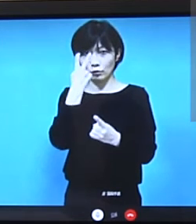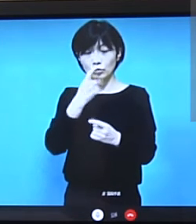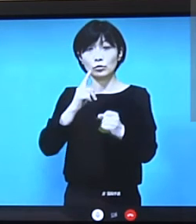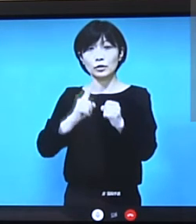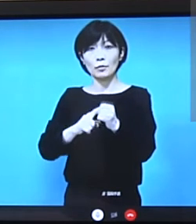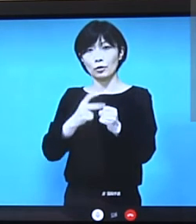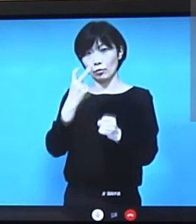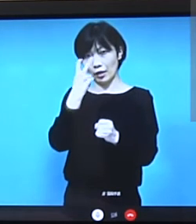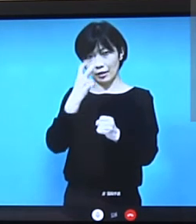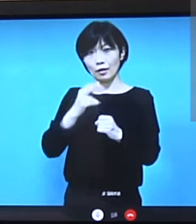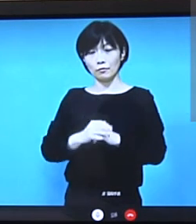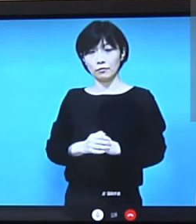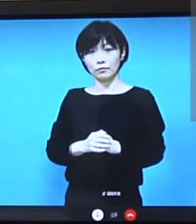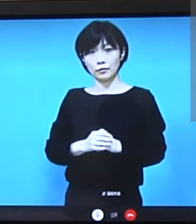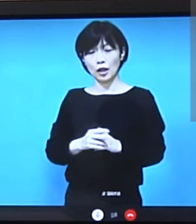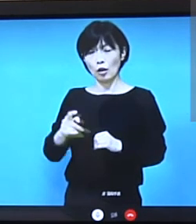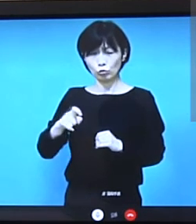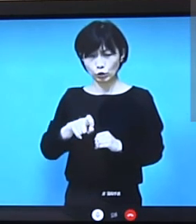ない検査になります。